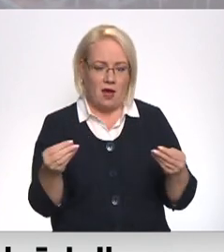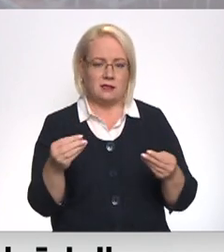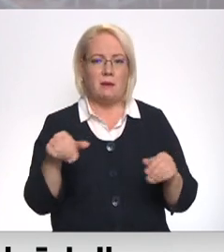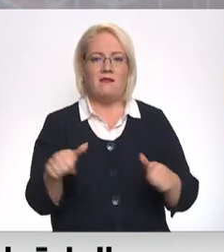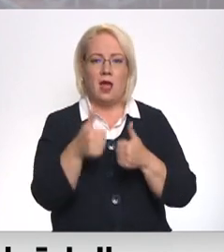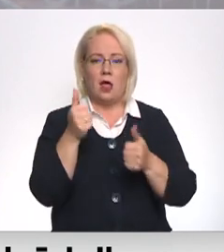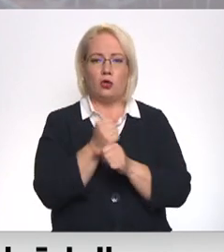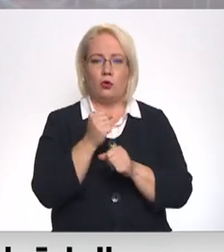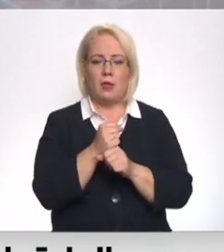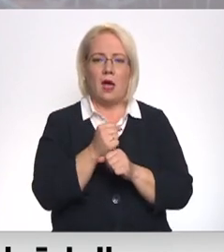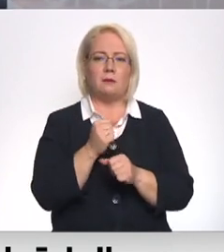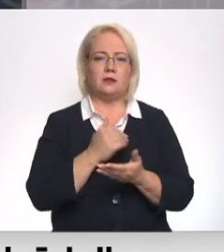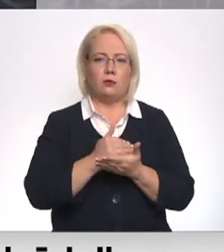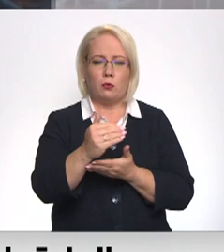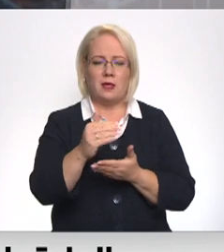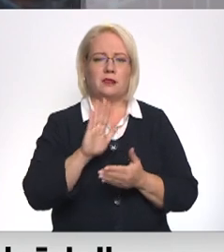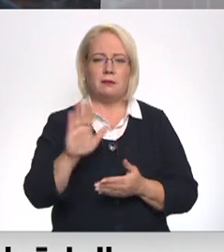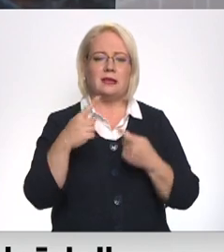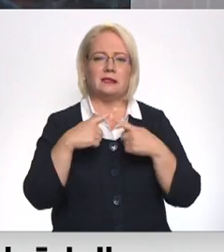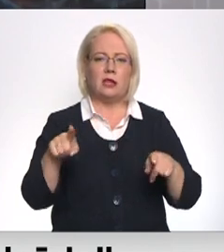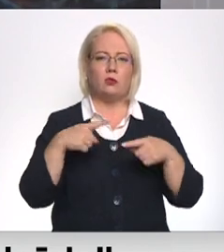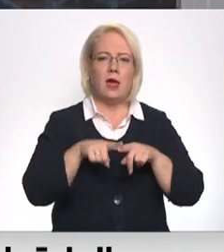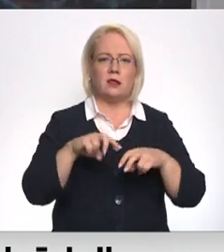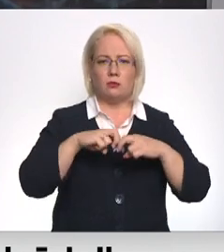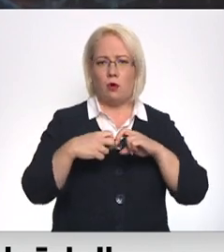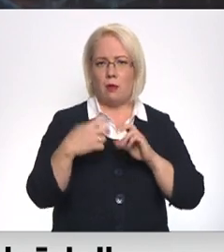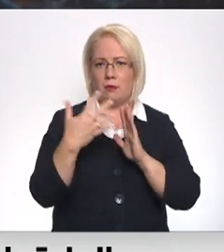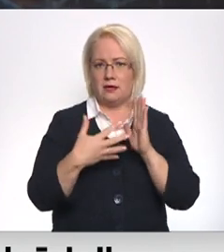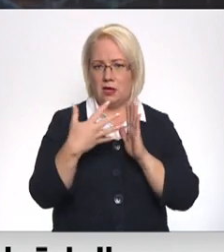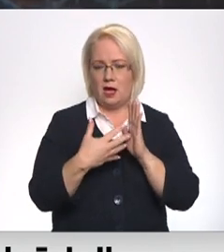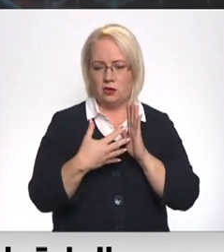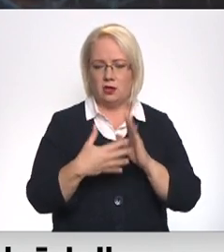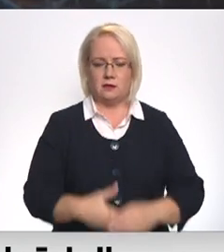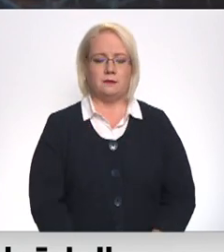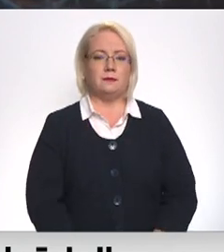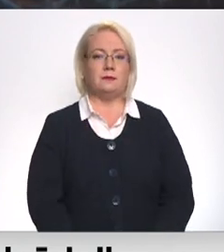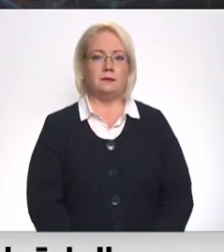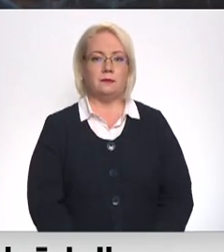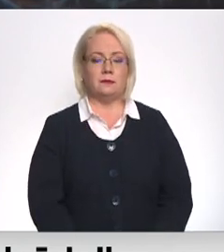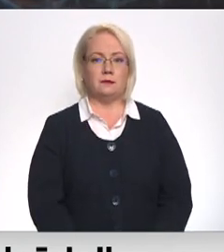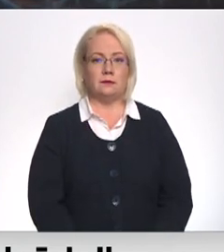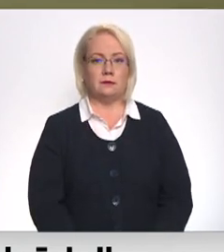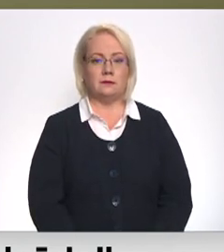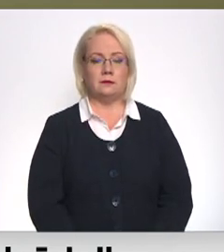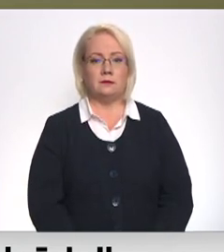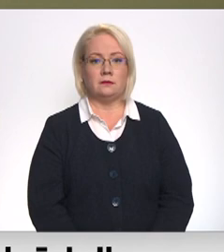turpinās darbs pie citu tehnisko problēmu risināšanas. Un tematam seko Vita Anstrate.